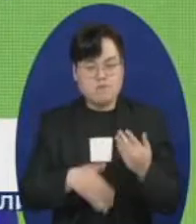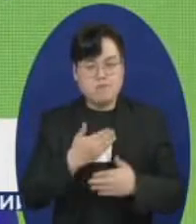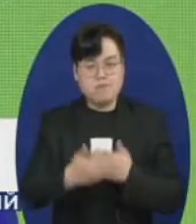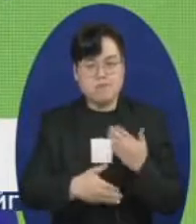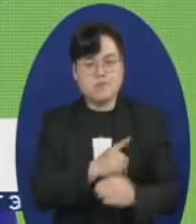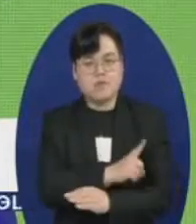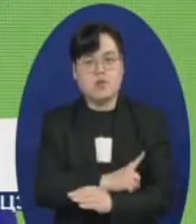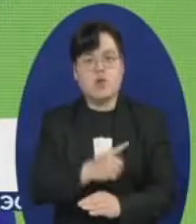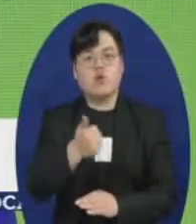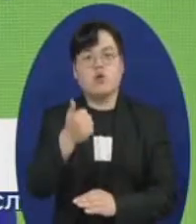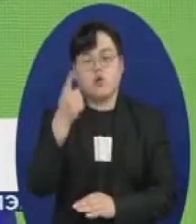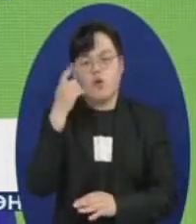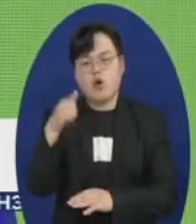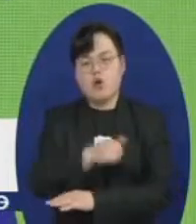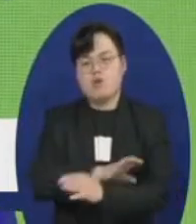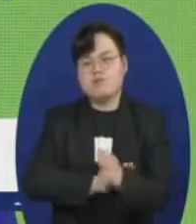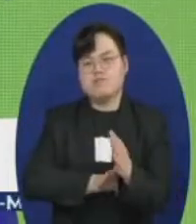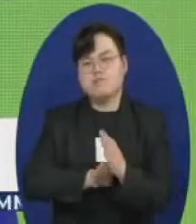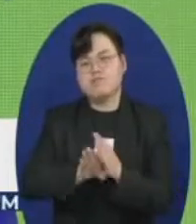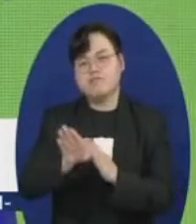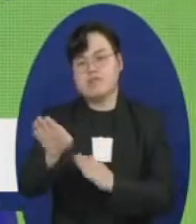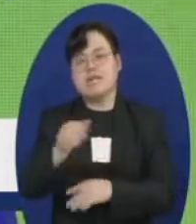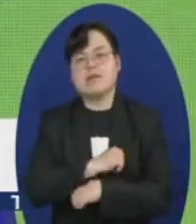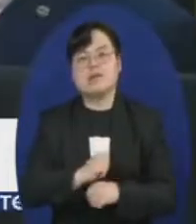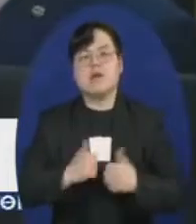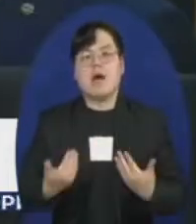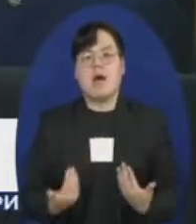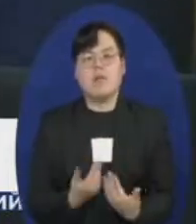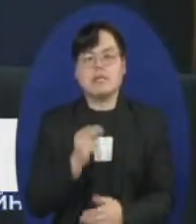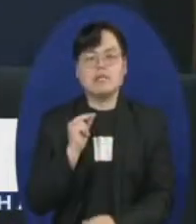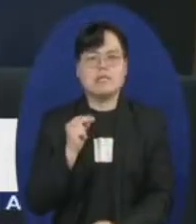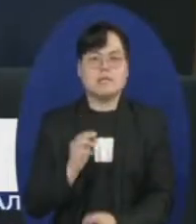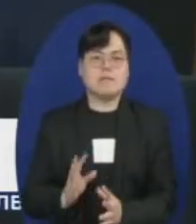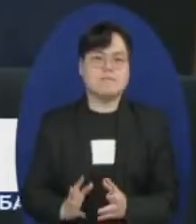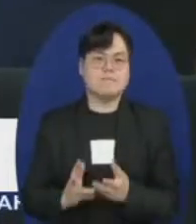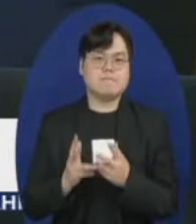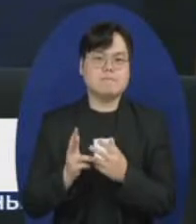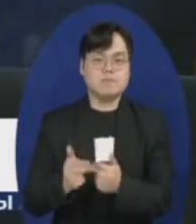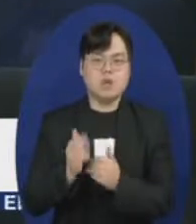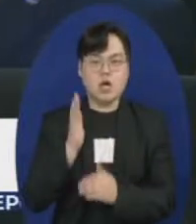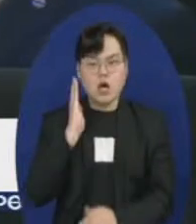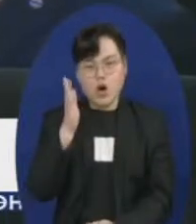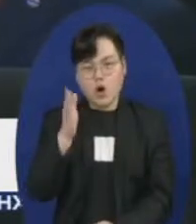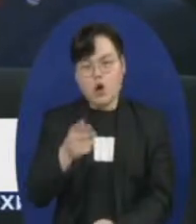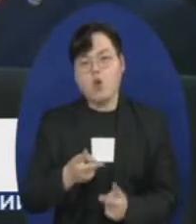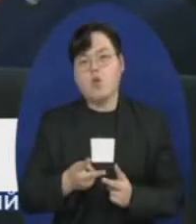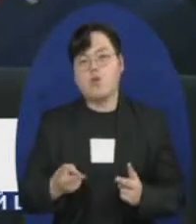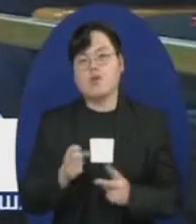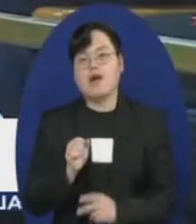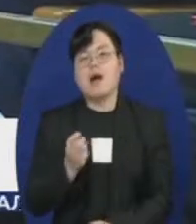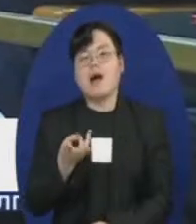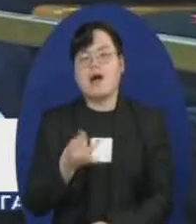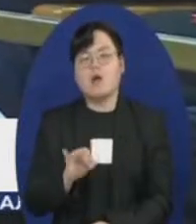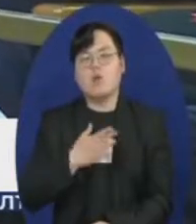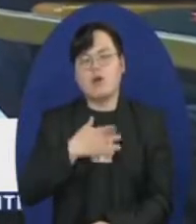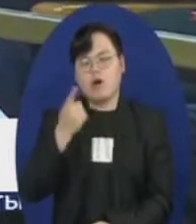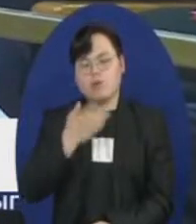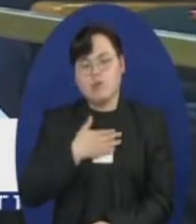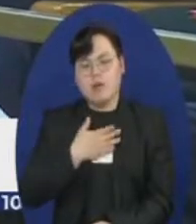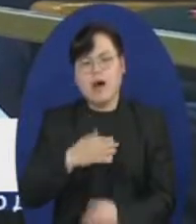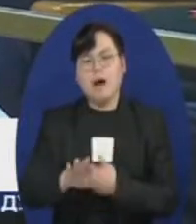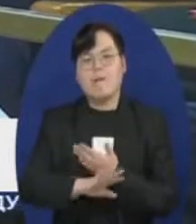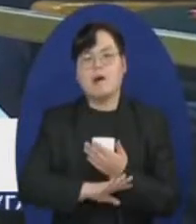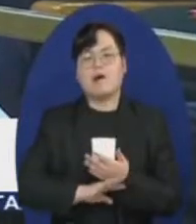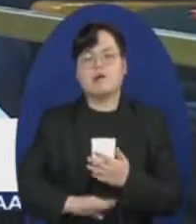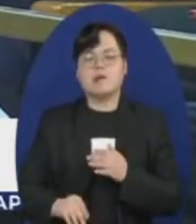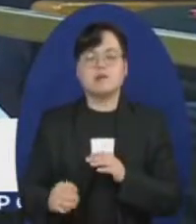хүрч байж, Монгол улс тогтвортой хөгжиж, иргэдийн амьдралын чанар дээшилж, цаашлаад үндэсний аюулгүй байдал хангагдана гэдгийг Монгол